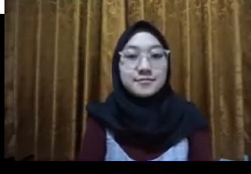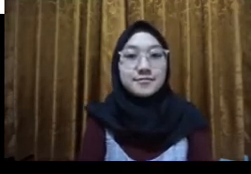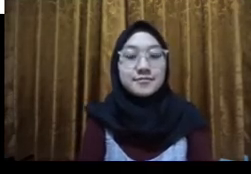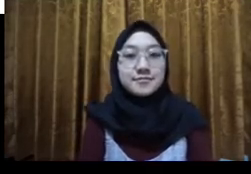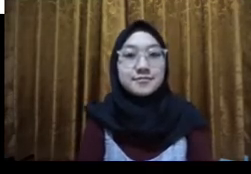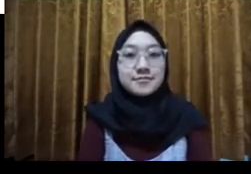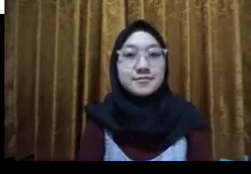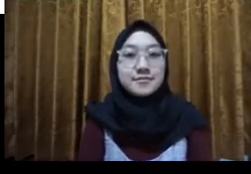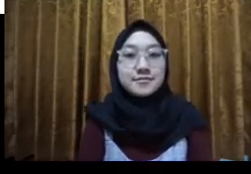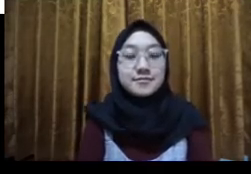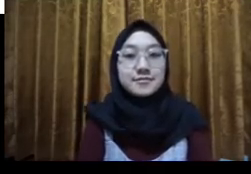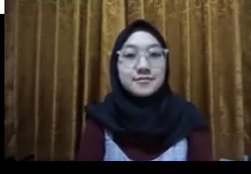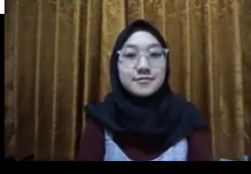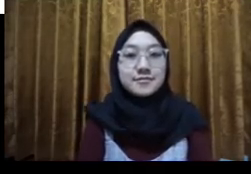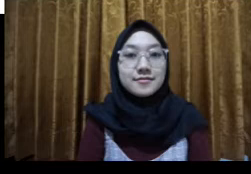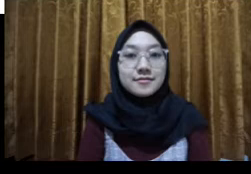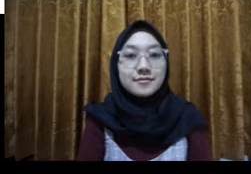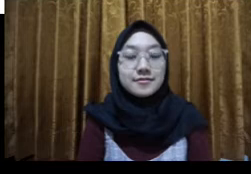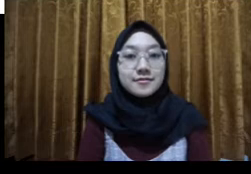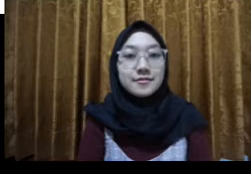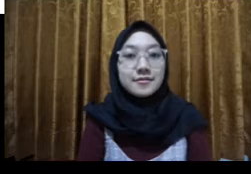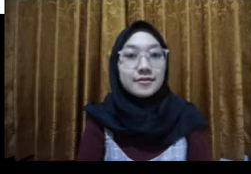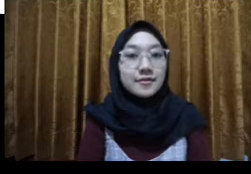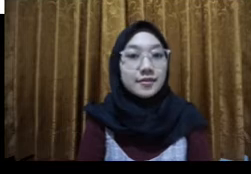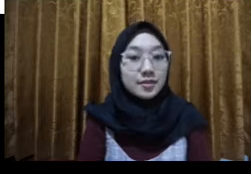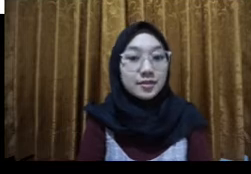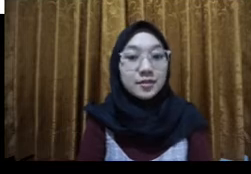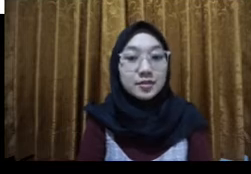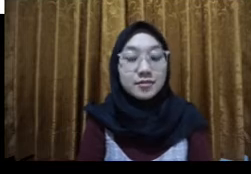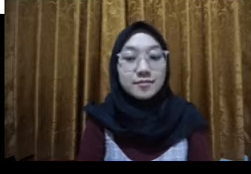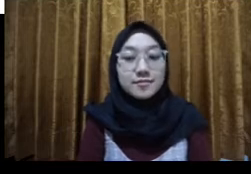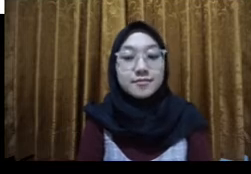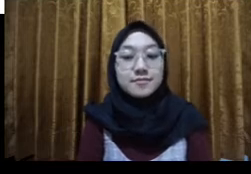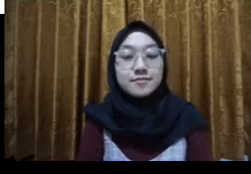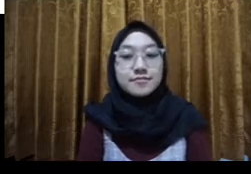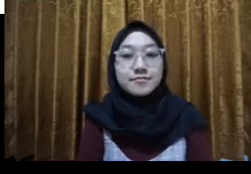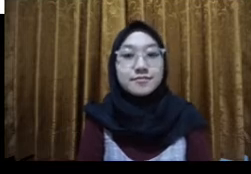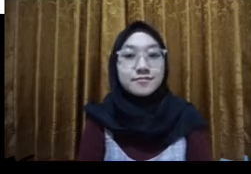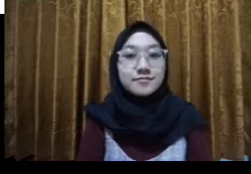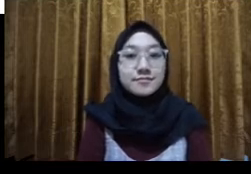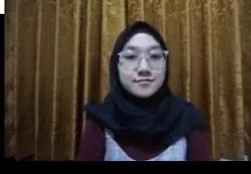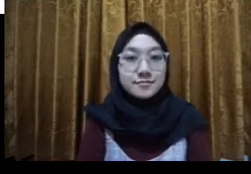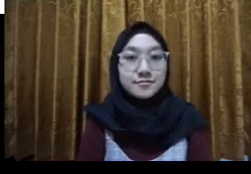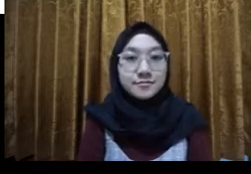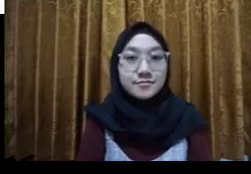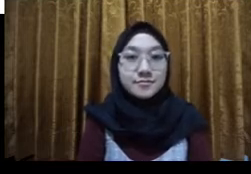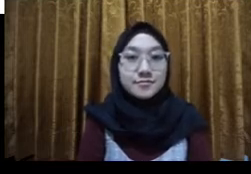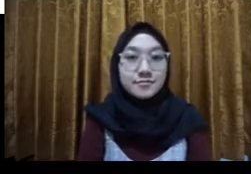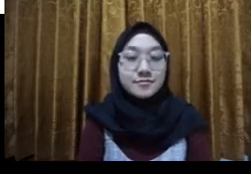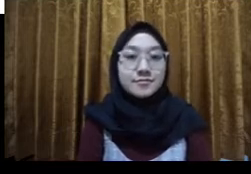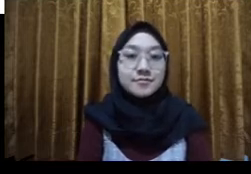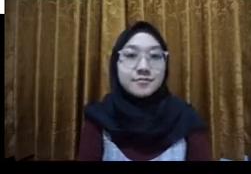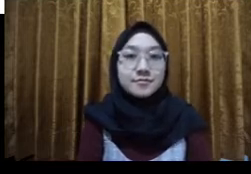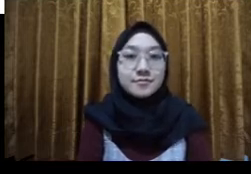beruntung bisa mendapatkan aplikasi ini dan yang bisa saya bagikan kepada teman-teman semua, khususnya disabilitas netra.